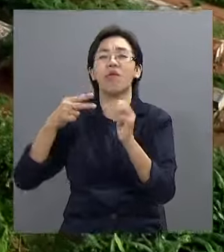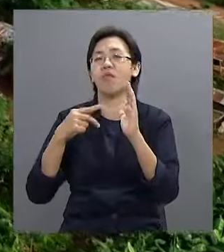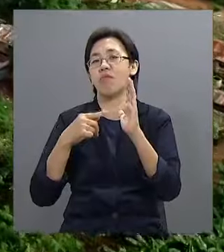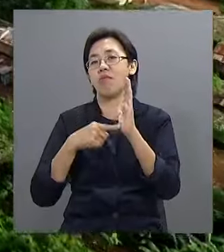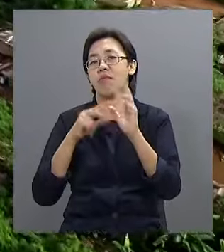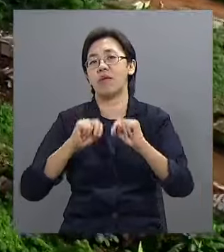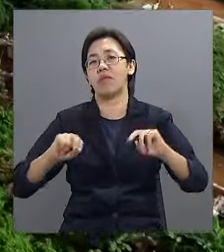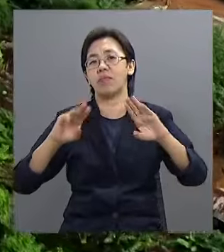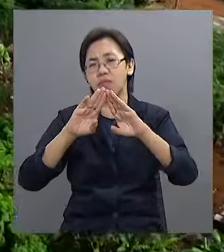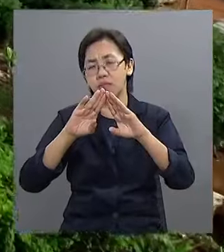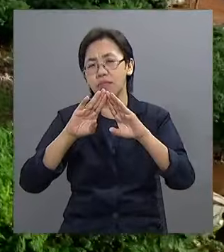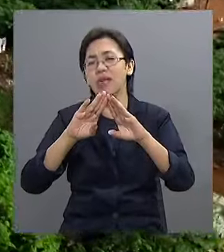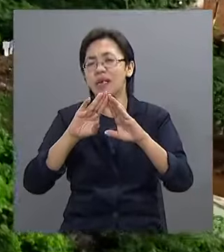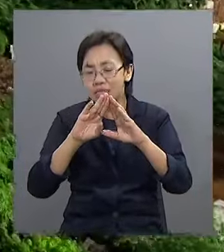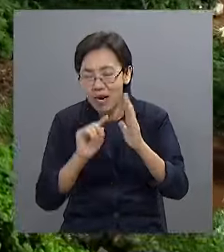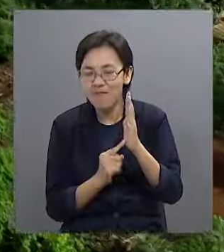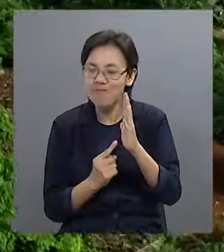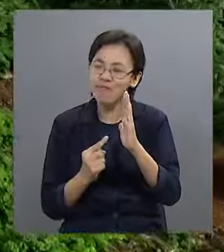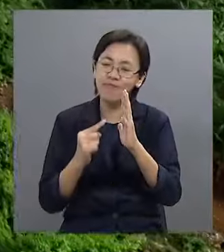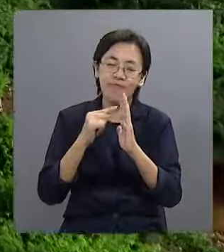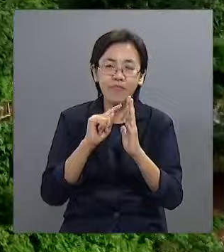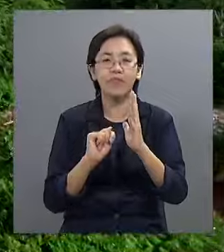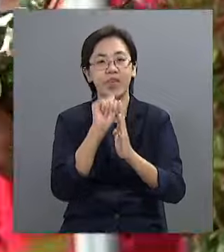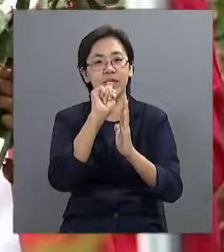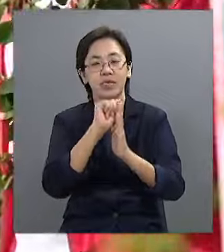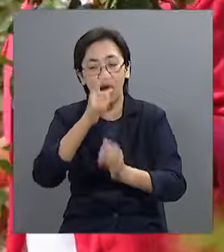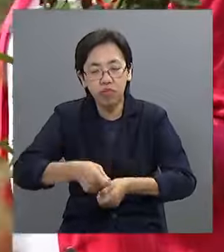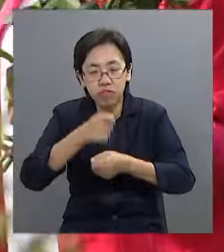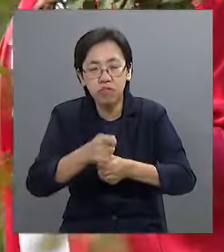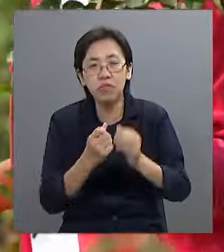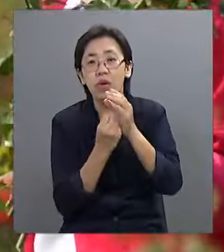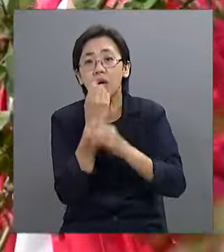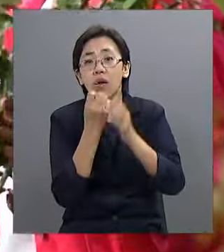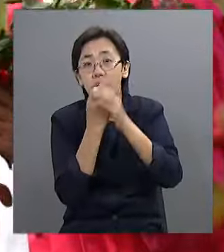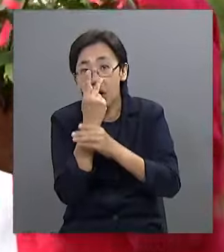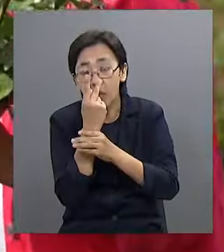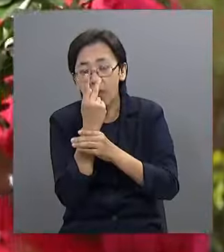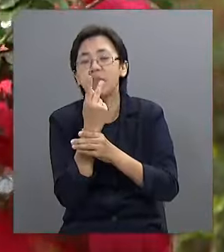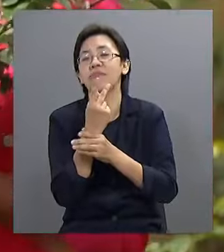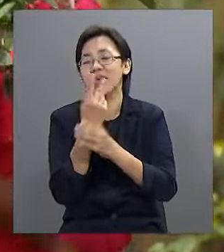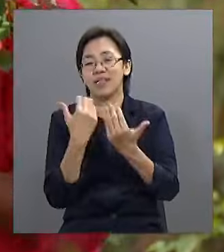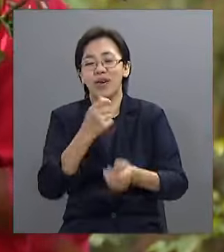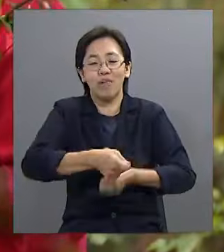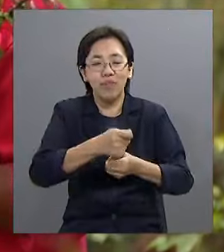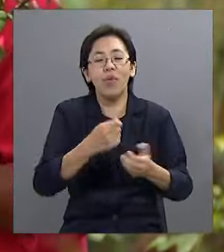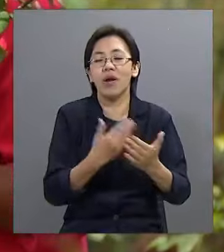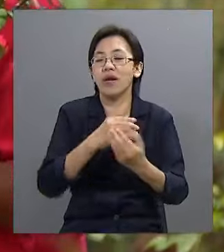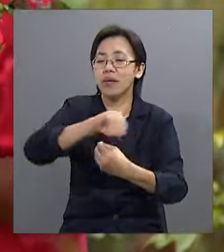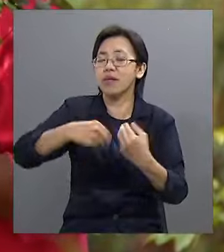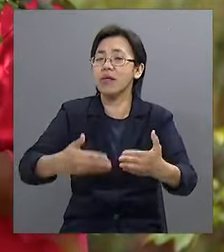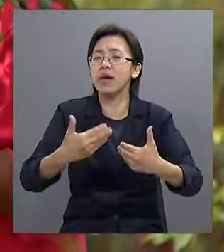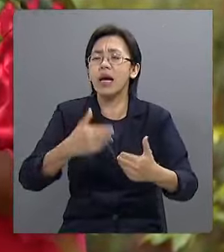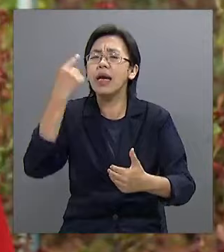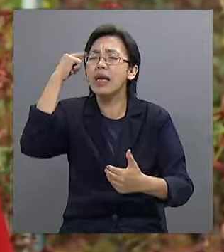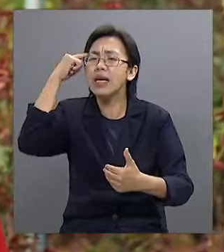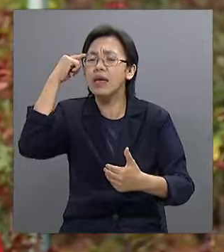ป็นที่ตั้งเอาเป็นที่ที่จะสร้างอาชีพสร้างรายได้ในการปลูกกุหลาบให้กับเราทำไมเราเลือกที่พบผักคะ ต้